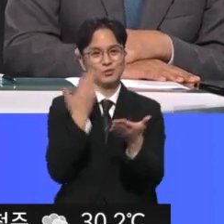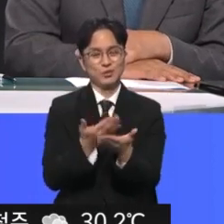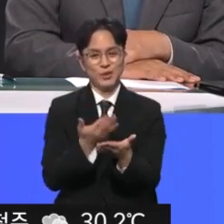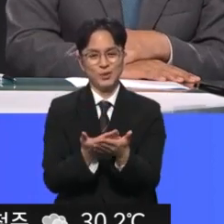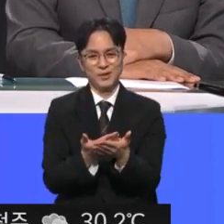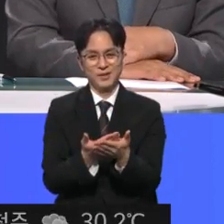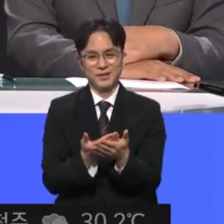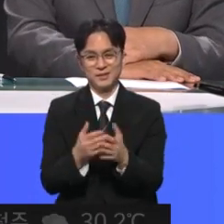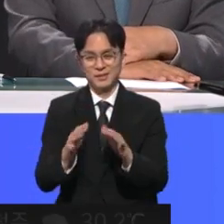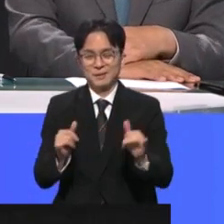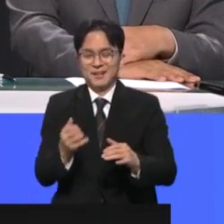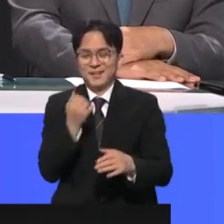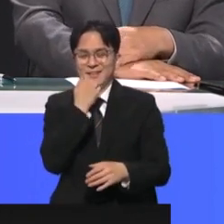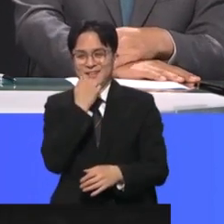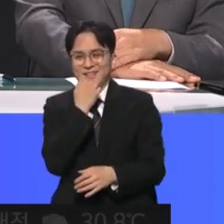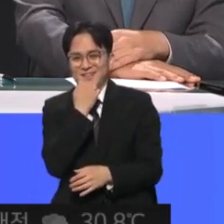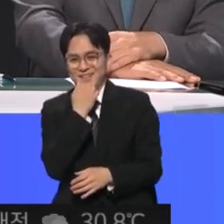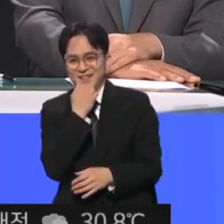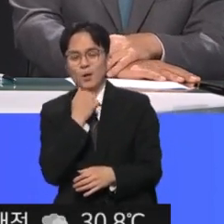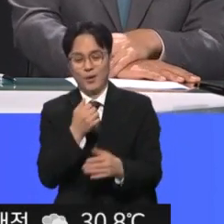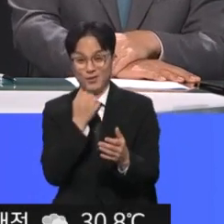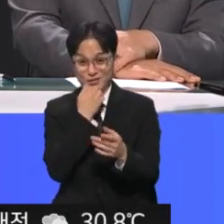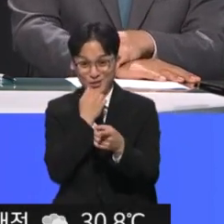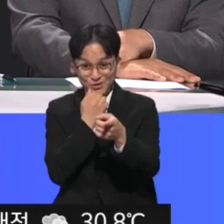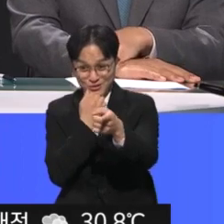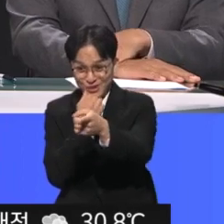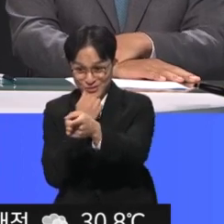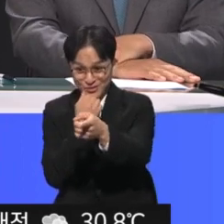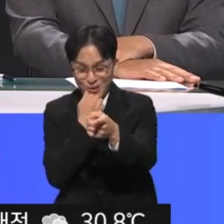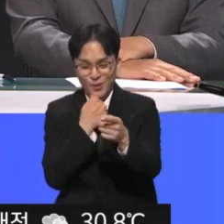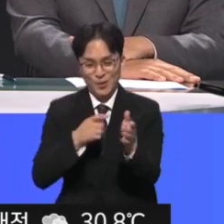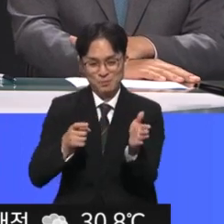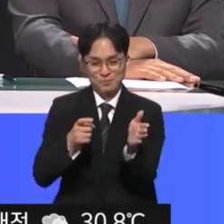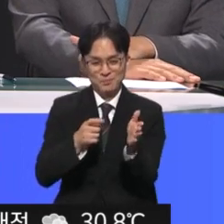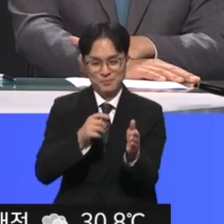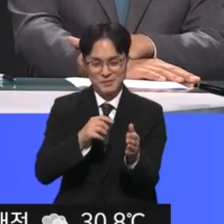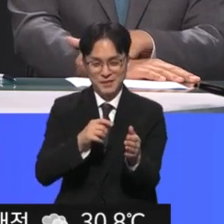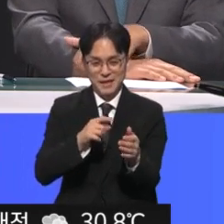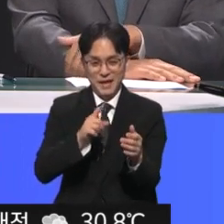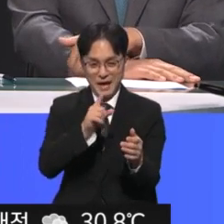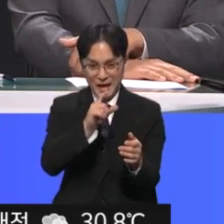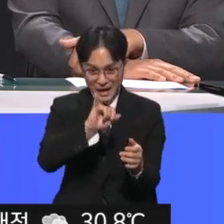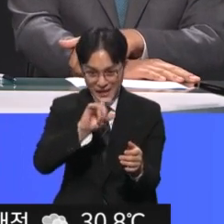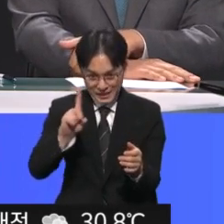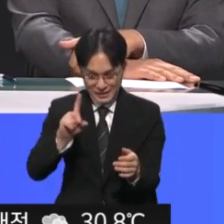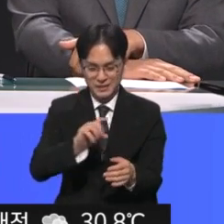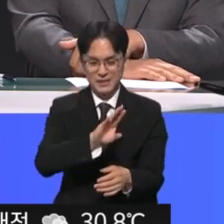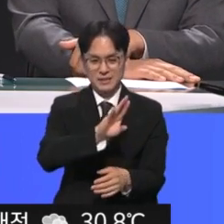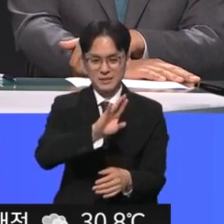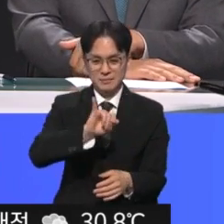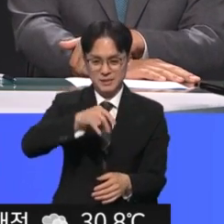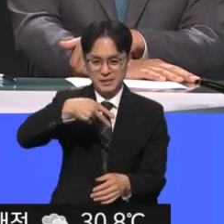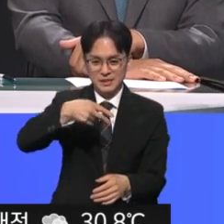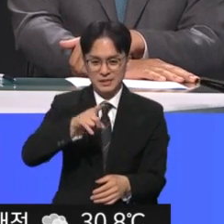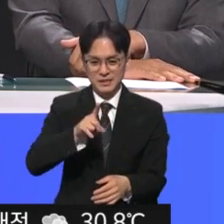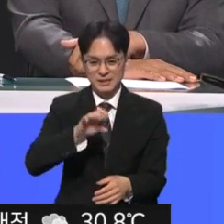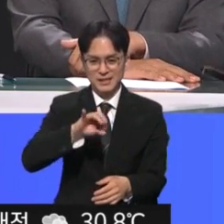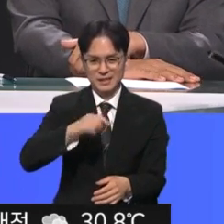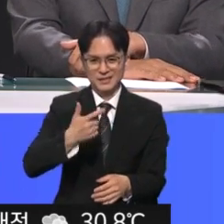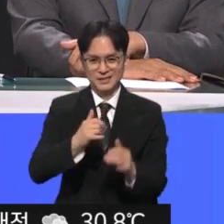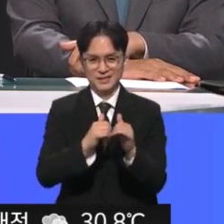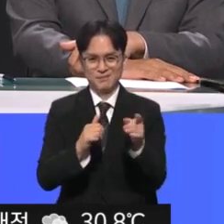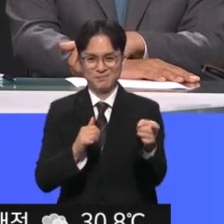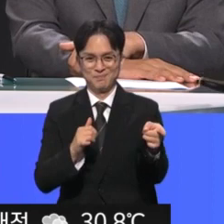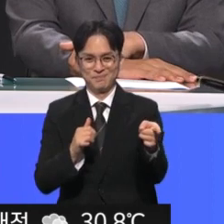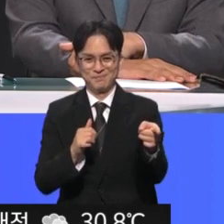예, 일단 빵 터졌어요. 빵 터지면 나갑니다. 지금 비상인 비상인 강동갑 파평윤님께서